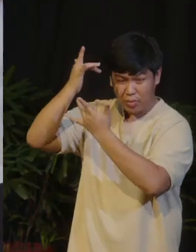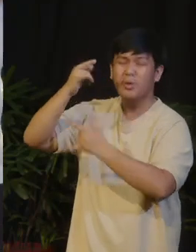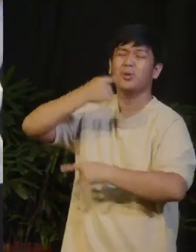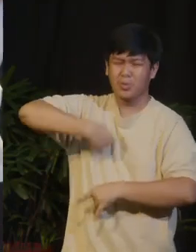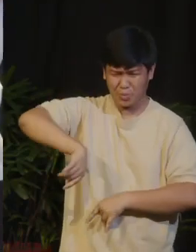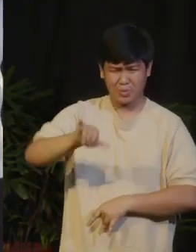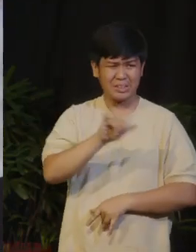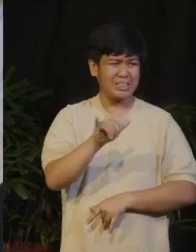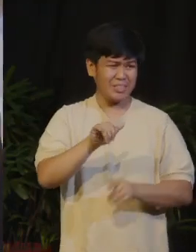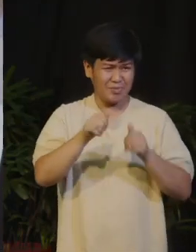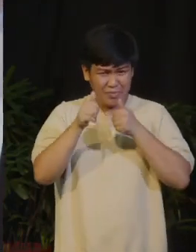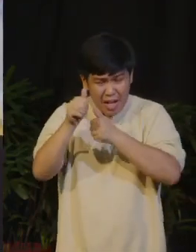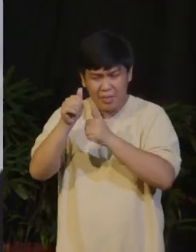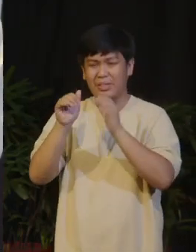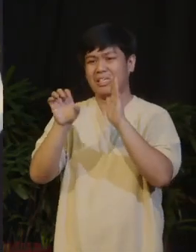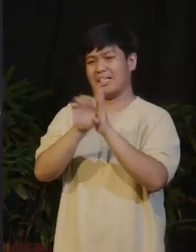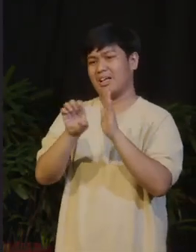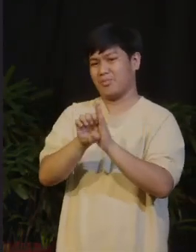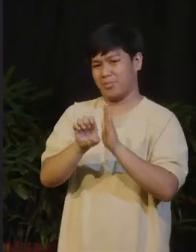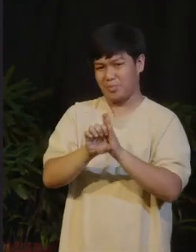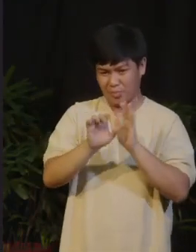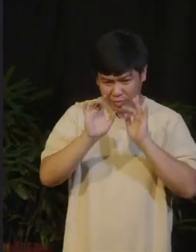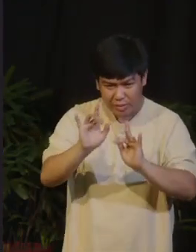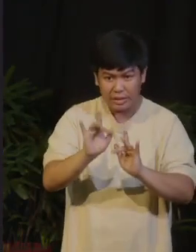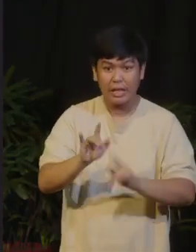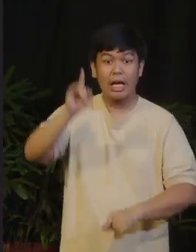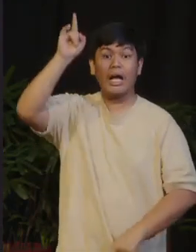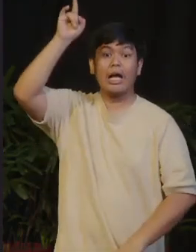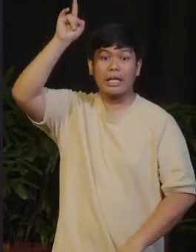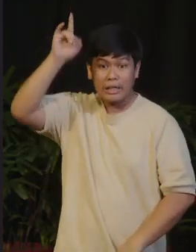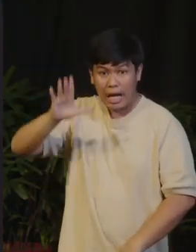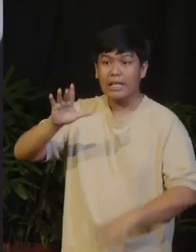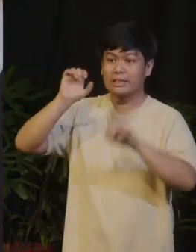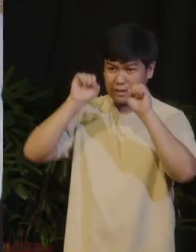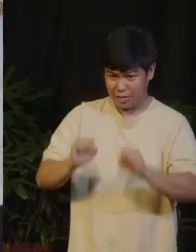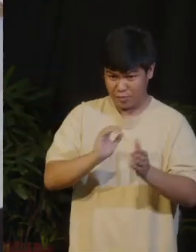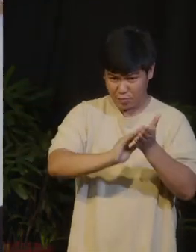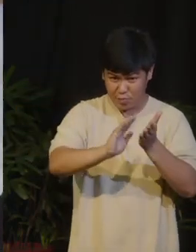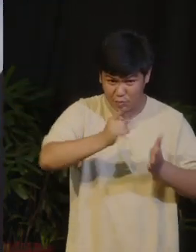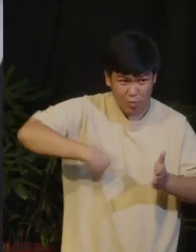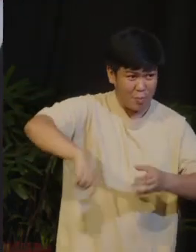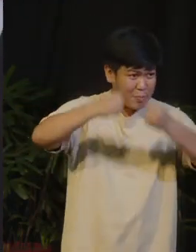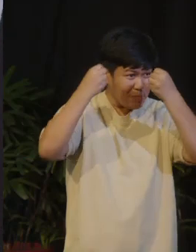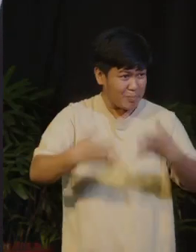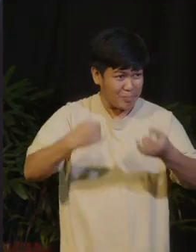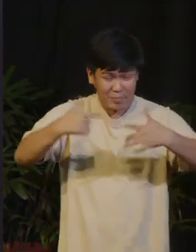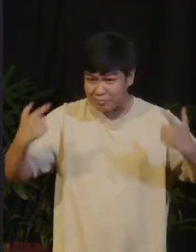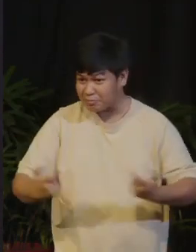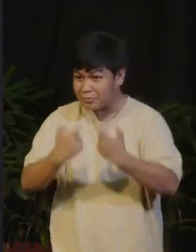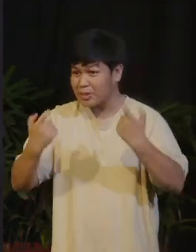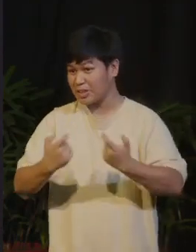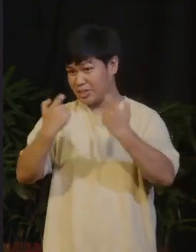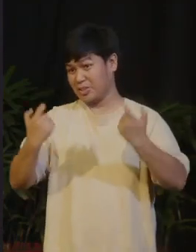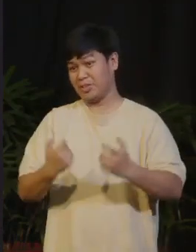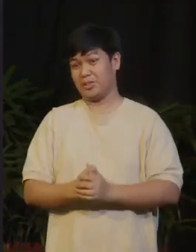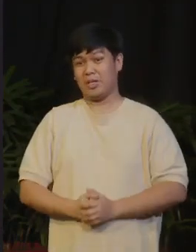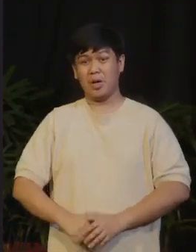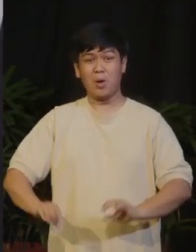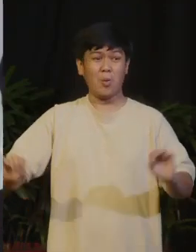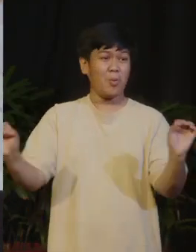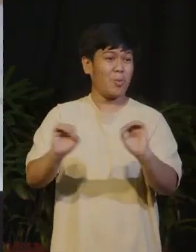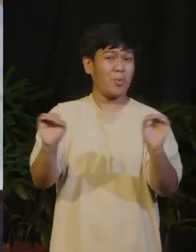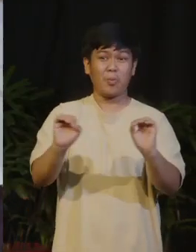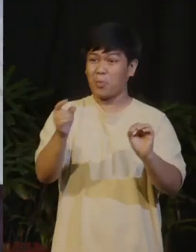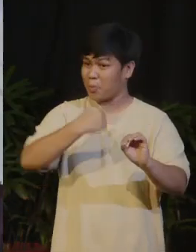merciful. Kung ang Diyos na patawad tayo sa taksang-taksang kasalanan natin sa Kanya, wala tayong